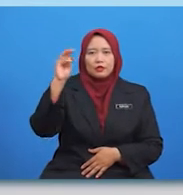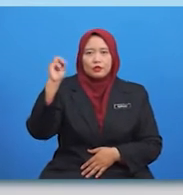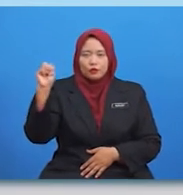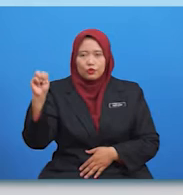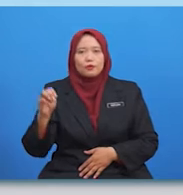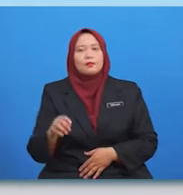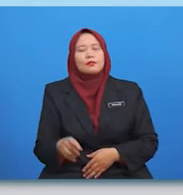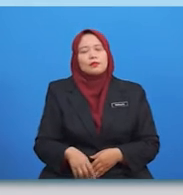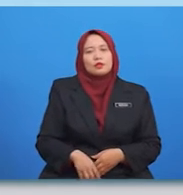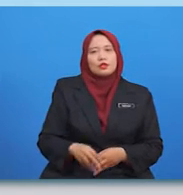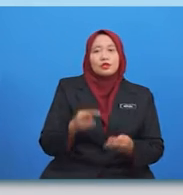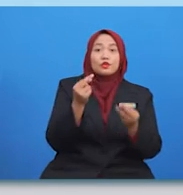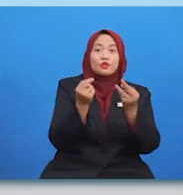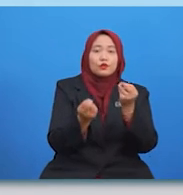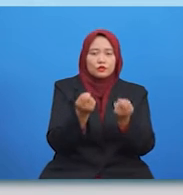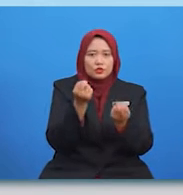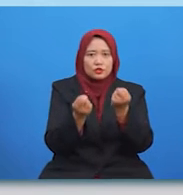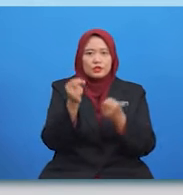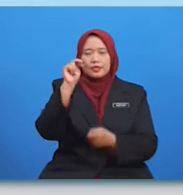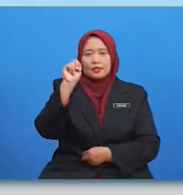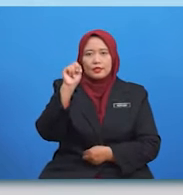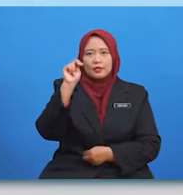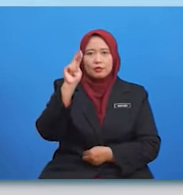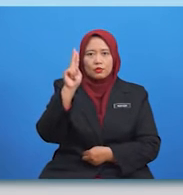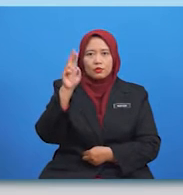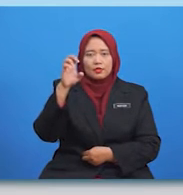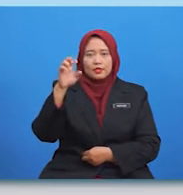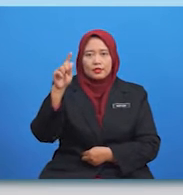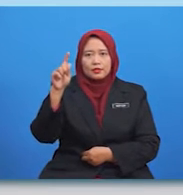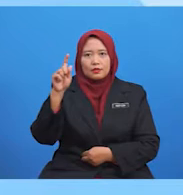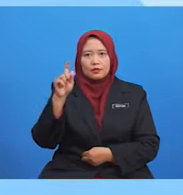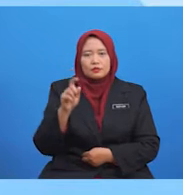Mudah kan? Seterusnya, soalan yang kedua.